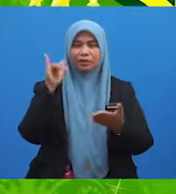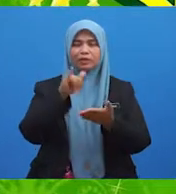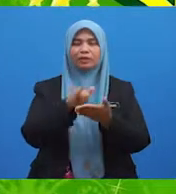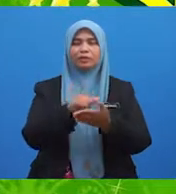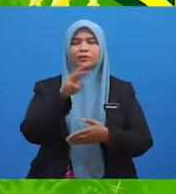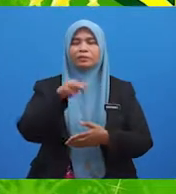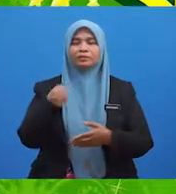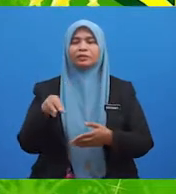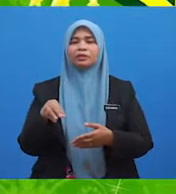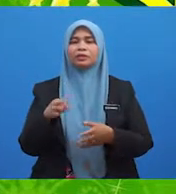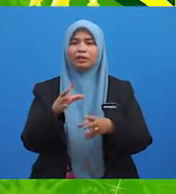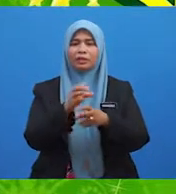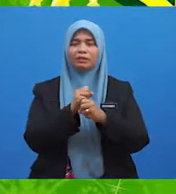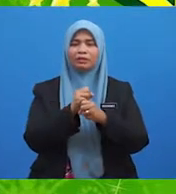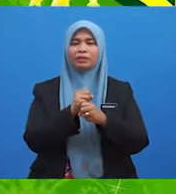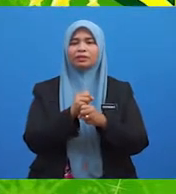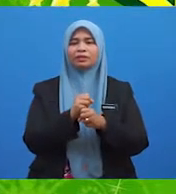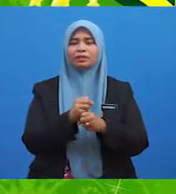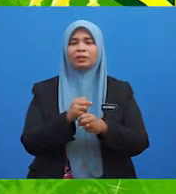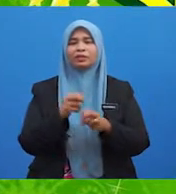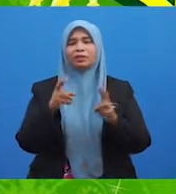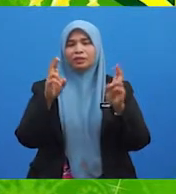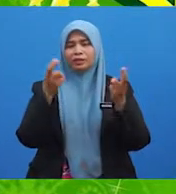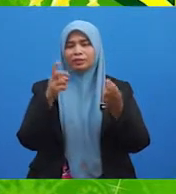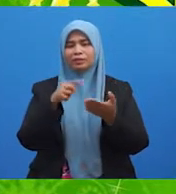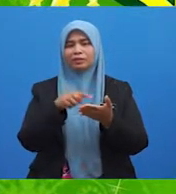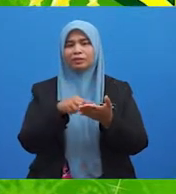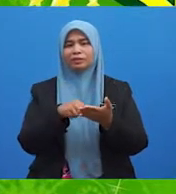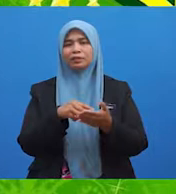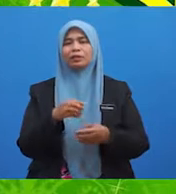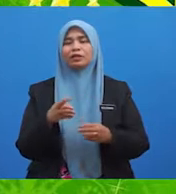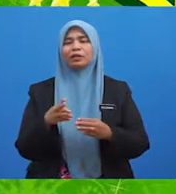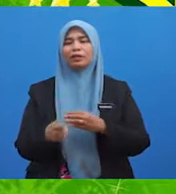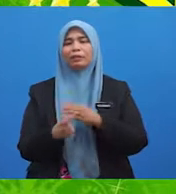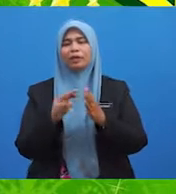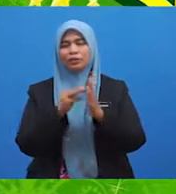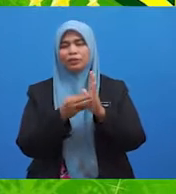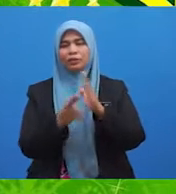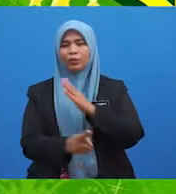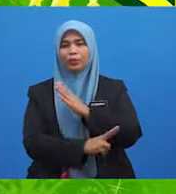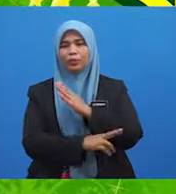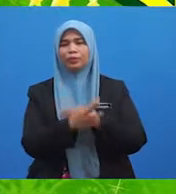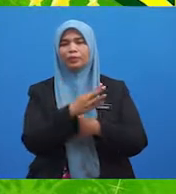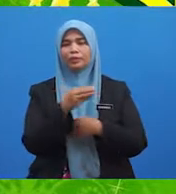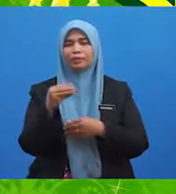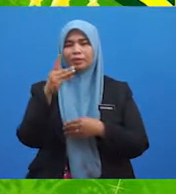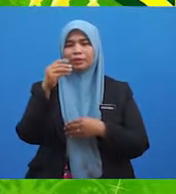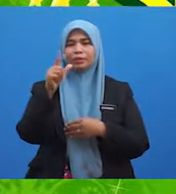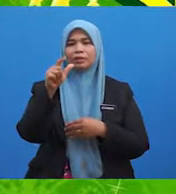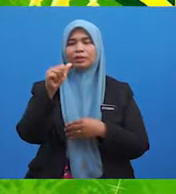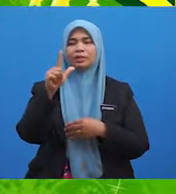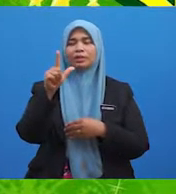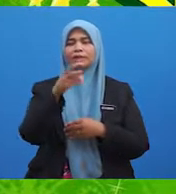Alhamdulillah, Ustaz yakin murid-murid dapat menguasai subtopik maksud, hukum dan